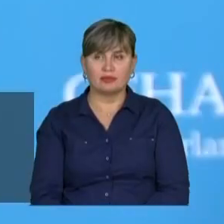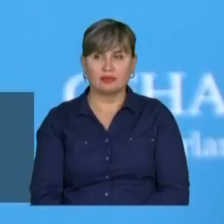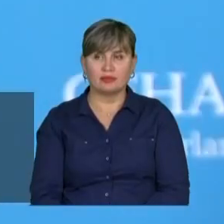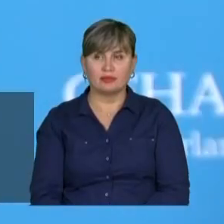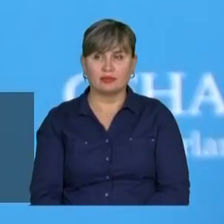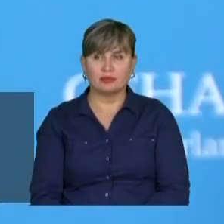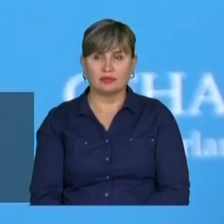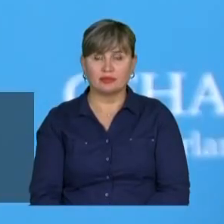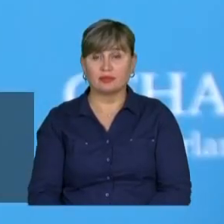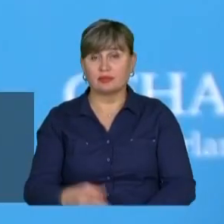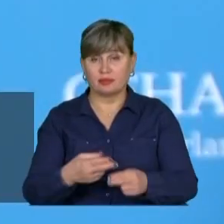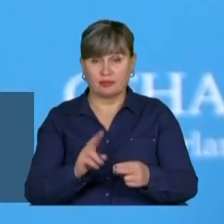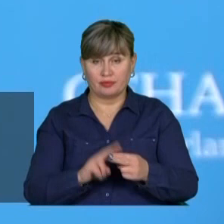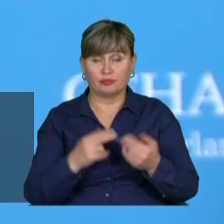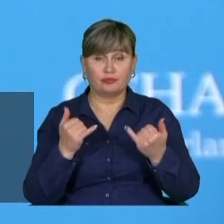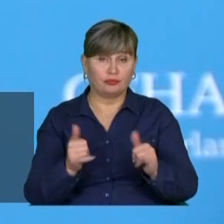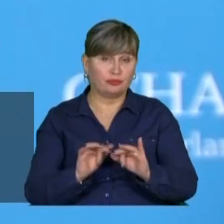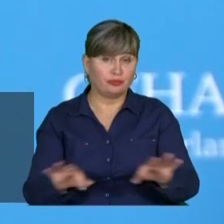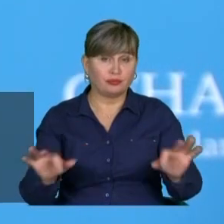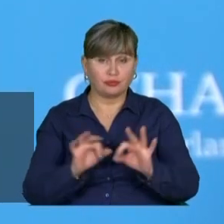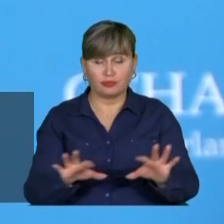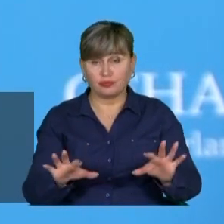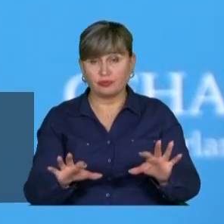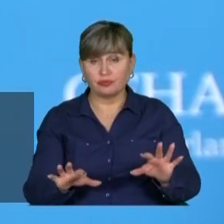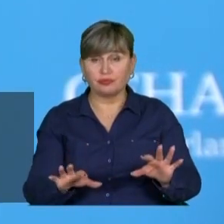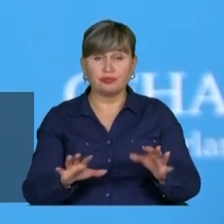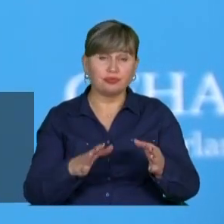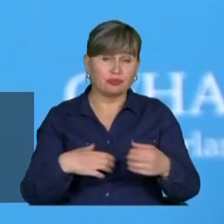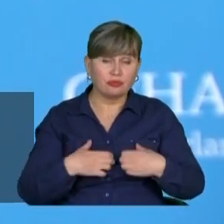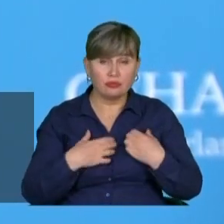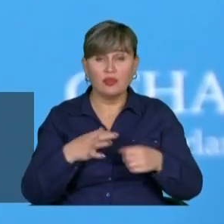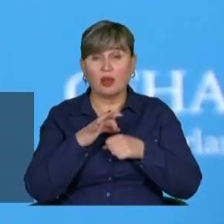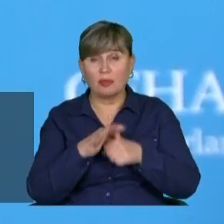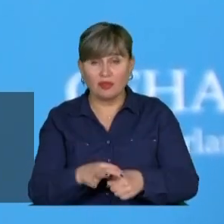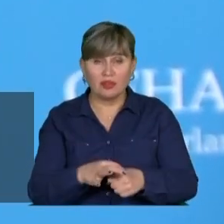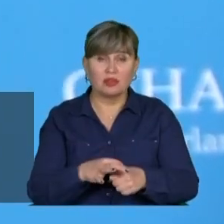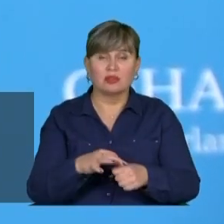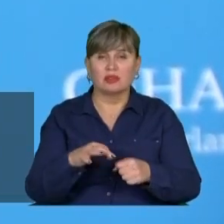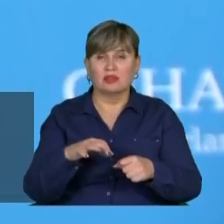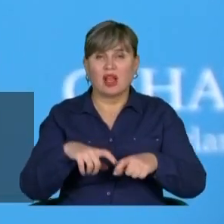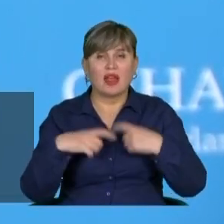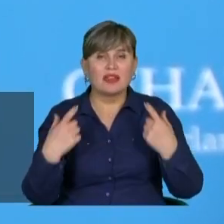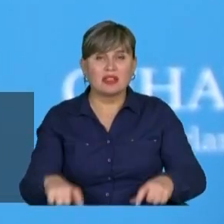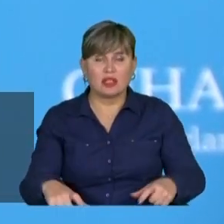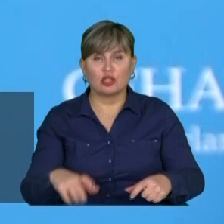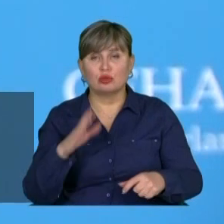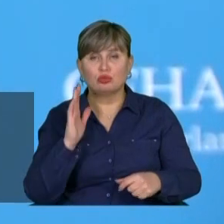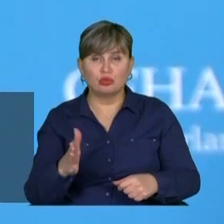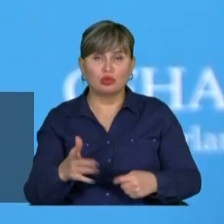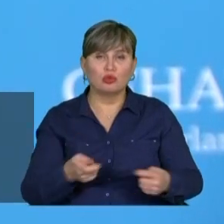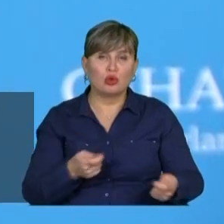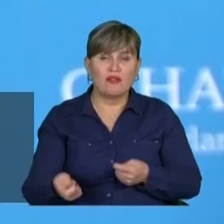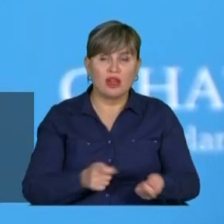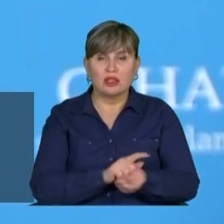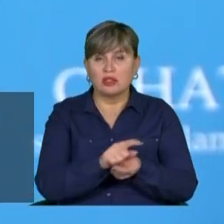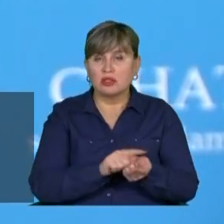Одна из мер, которая сейчас вот наиболее, скажем так, кардинальна, это проведение аттестации. Будем как раз